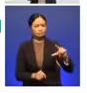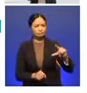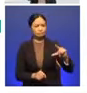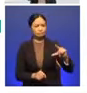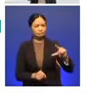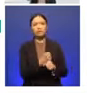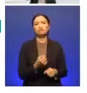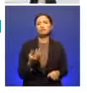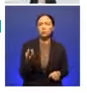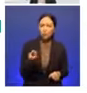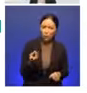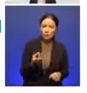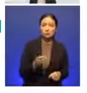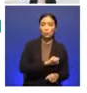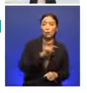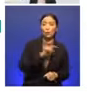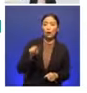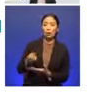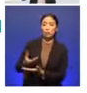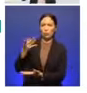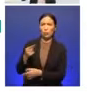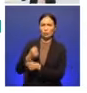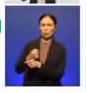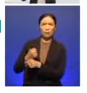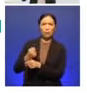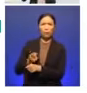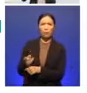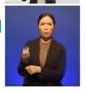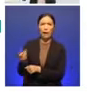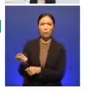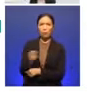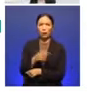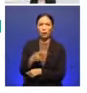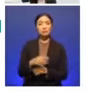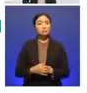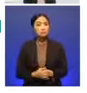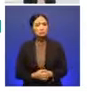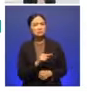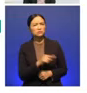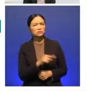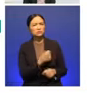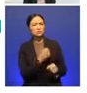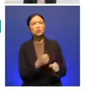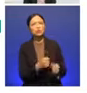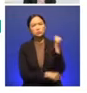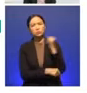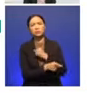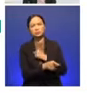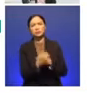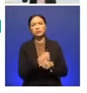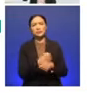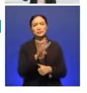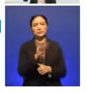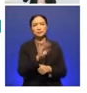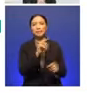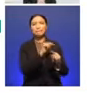ทำเนี่ยค่อนข้างน้อยกว่าครัวเรือนที่รวยที่สุดเนี่ยอย่างเห็นได้ชัดเลยนะมีอัตราการมีงานทำประมาณ 45% นะครับ